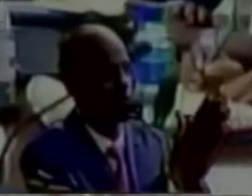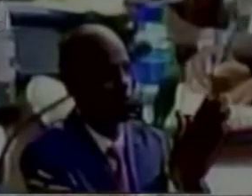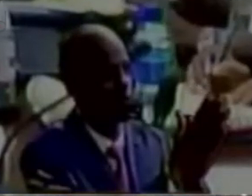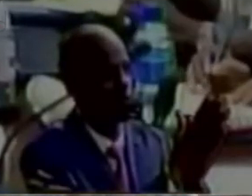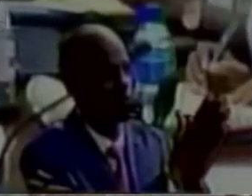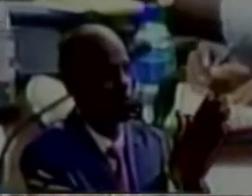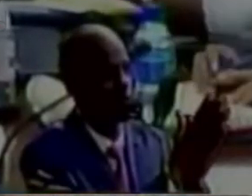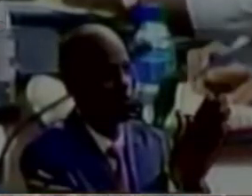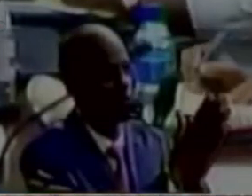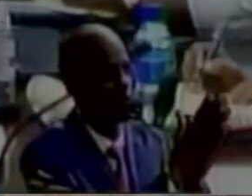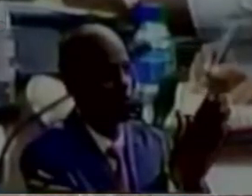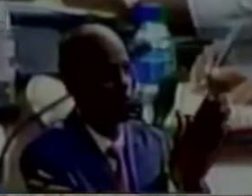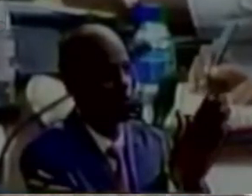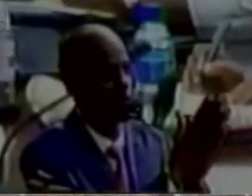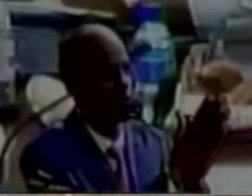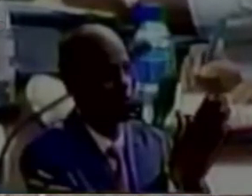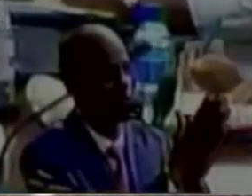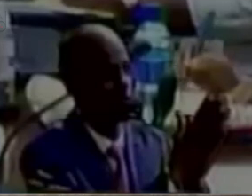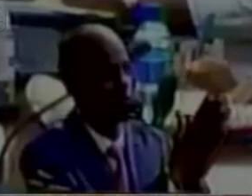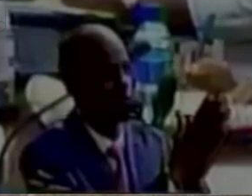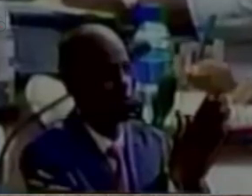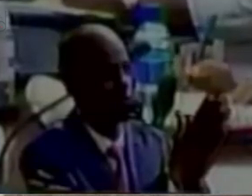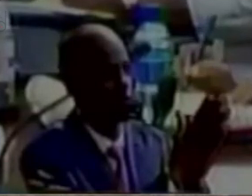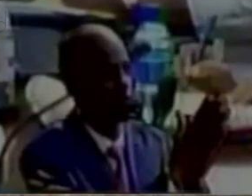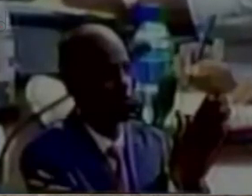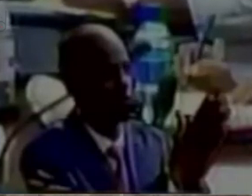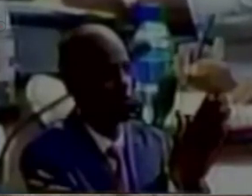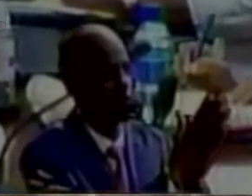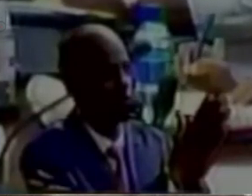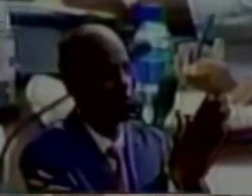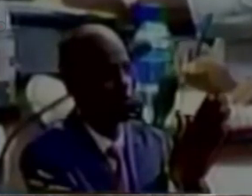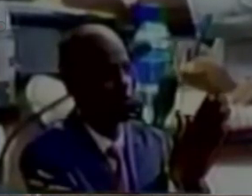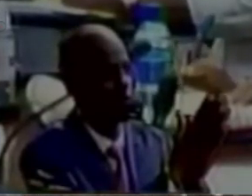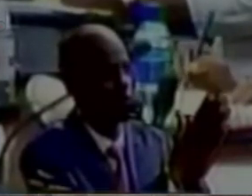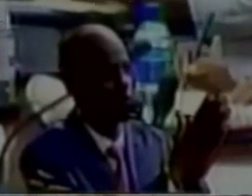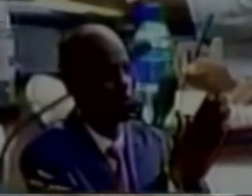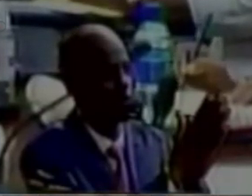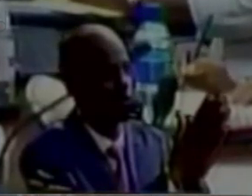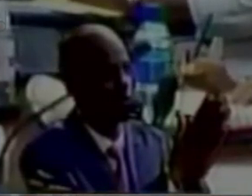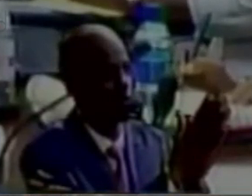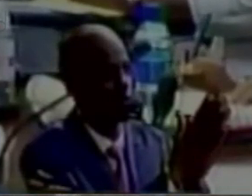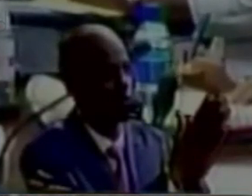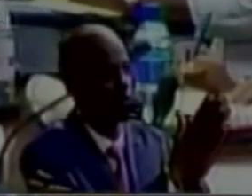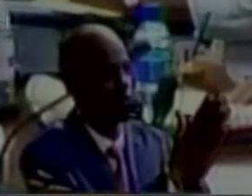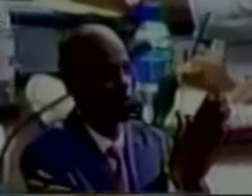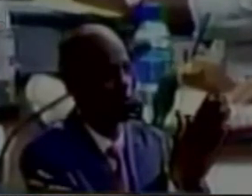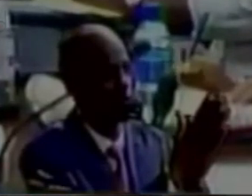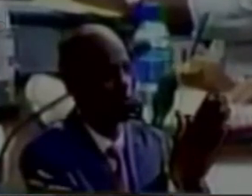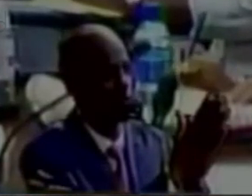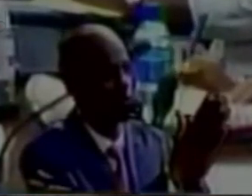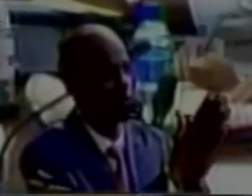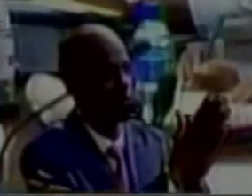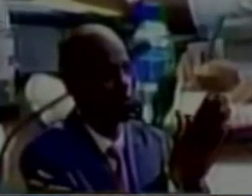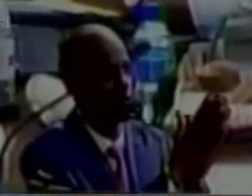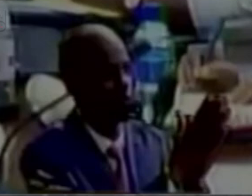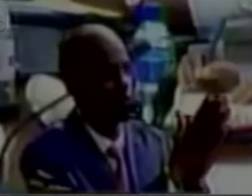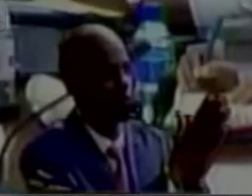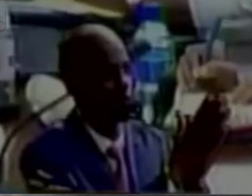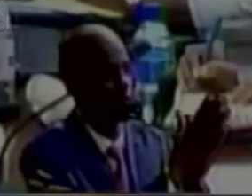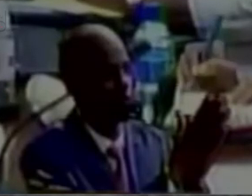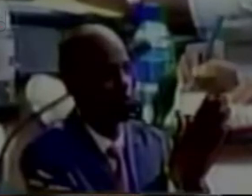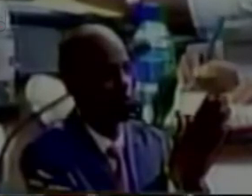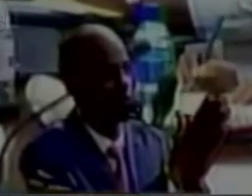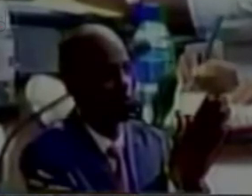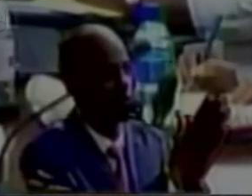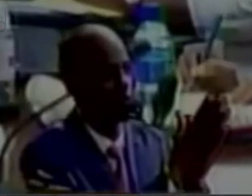d'octobre, début janvier. Enfin, sur les questions d'appui budgétaire, c'est extrêmement difficile dans